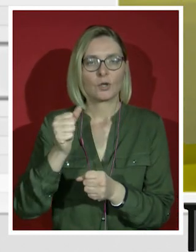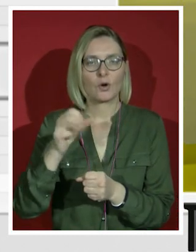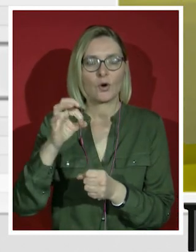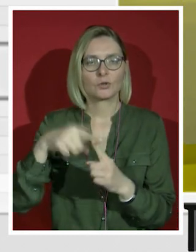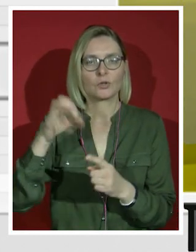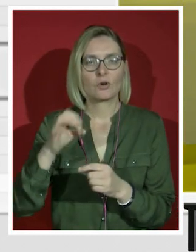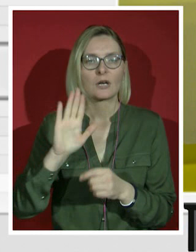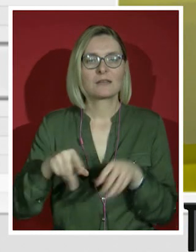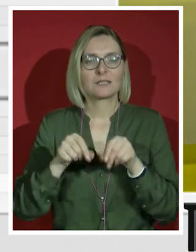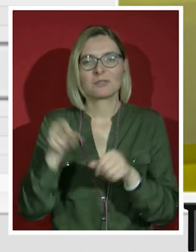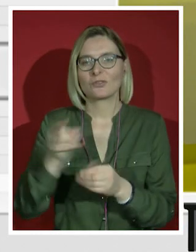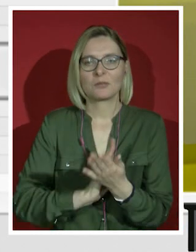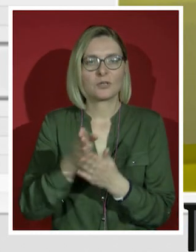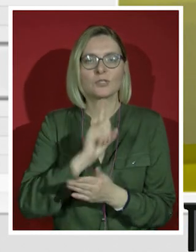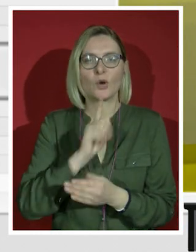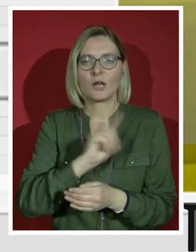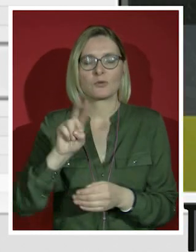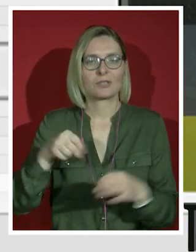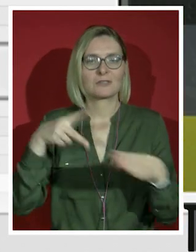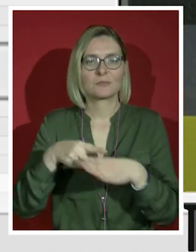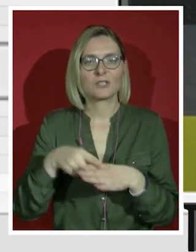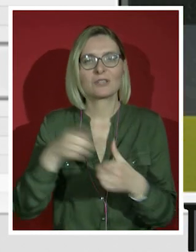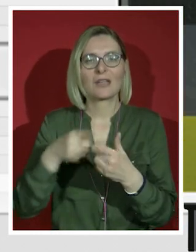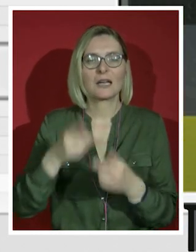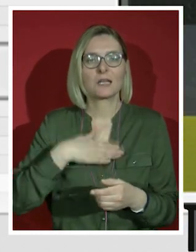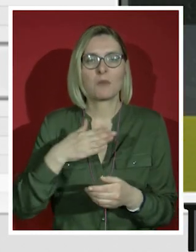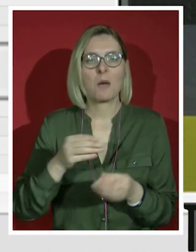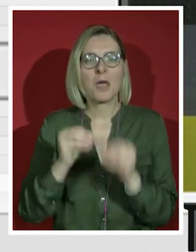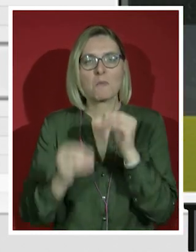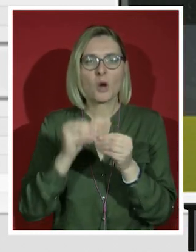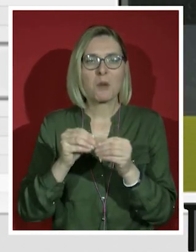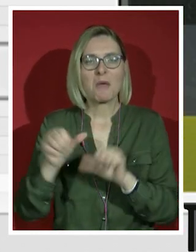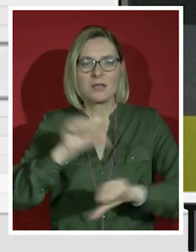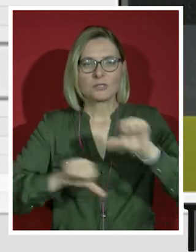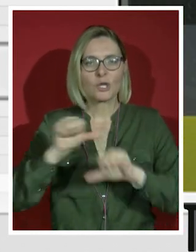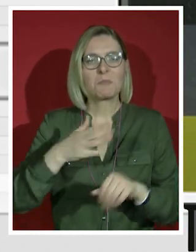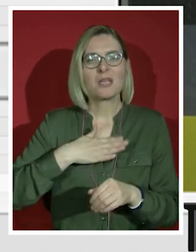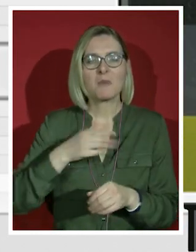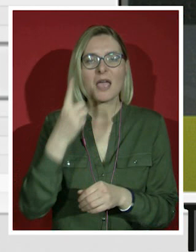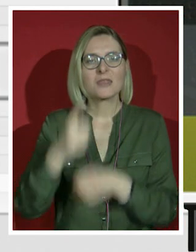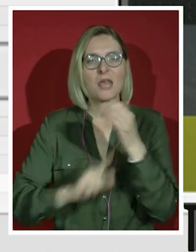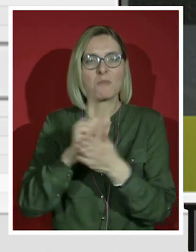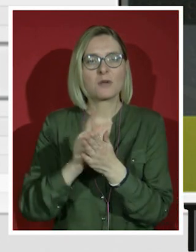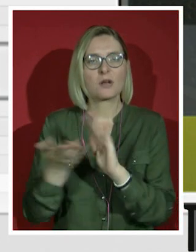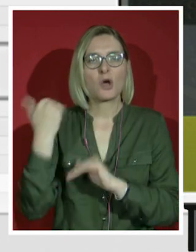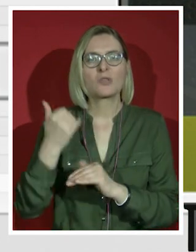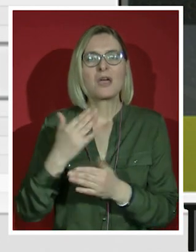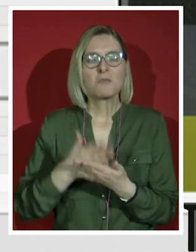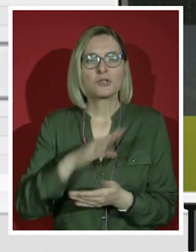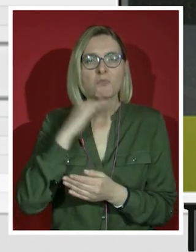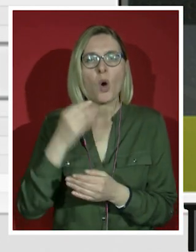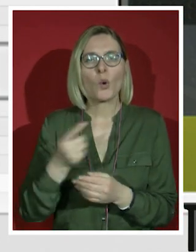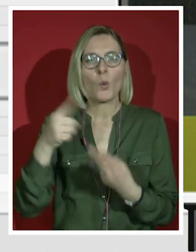кои што не можеме да ги спречиме. Така, а дали имаме проблеми со хемикалии? Имаше еден период, имавме голем помор на пчели,